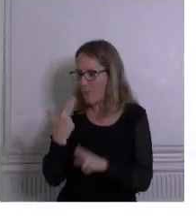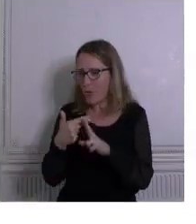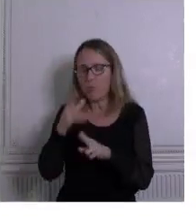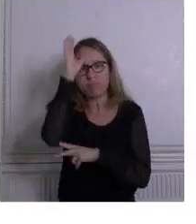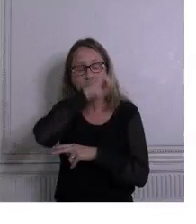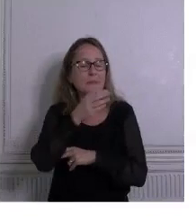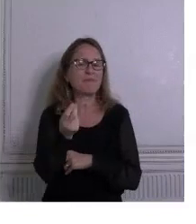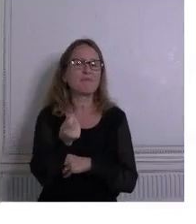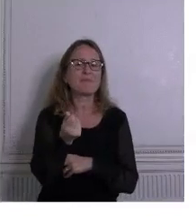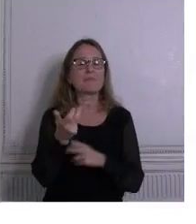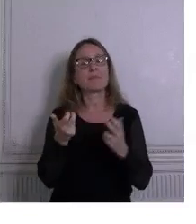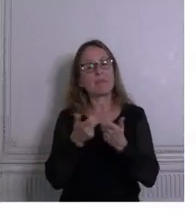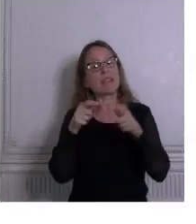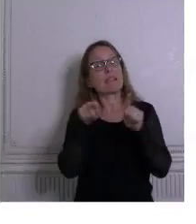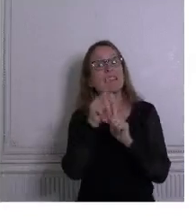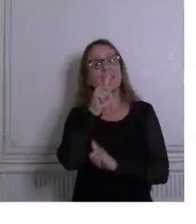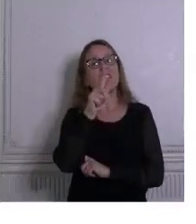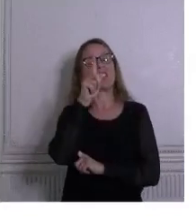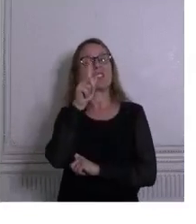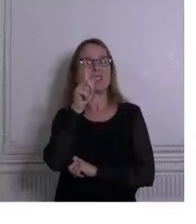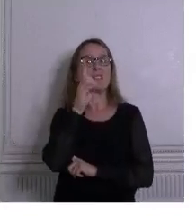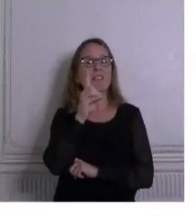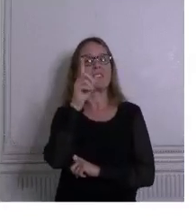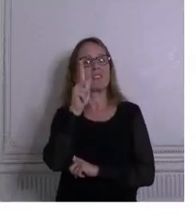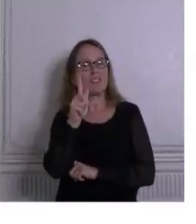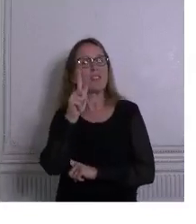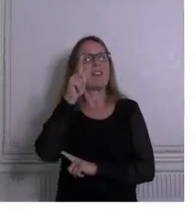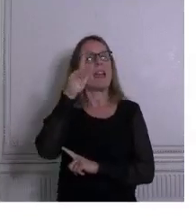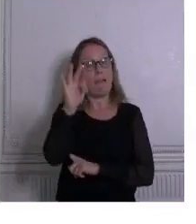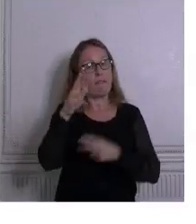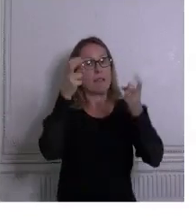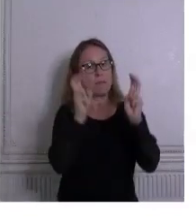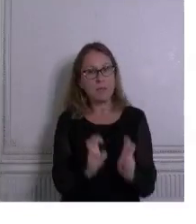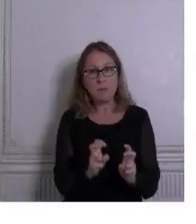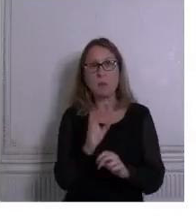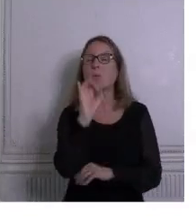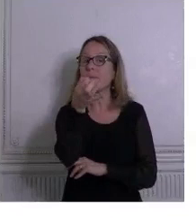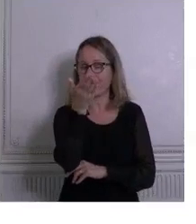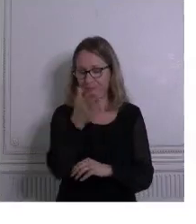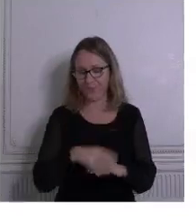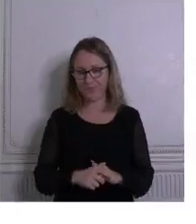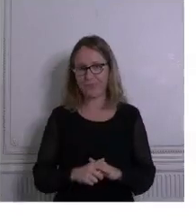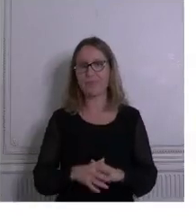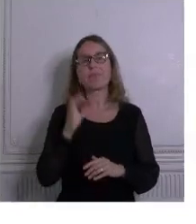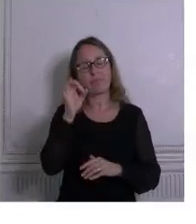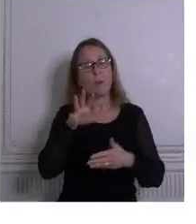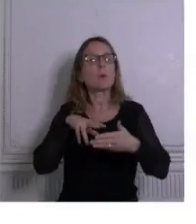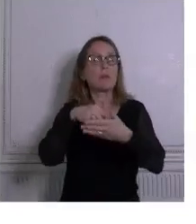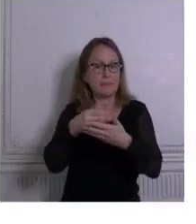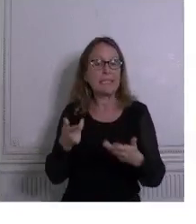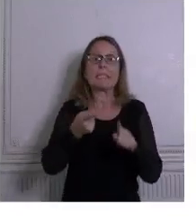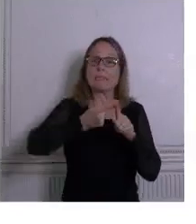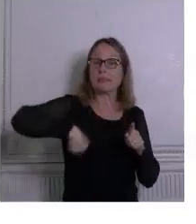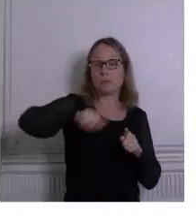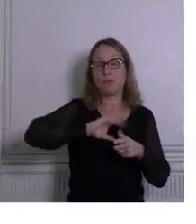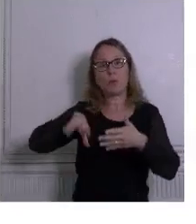décarbonés. Moins consommer, c'est bien. Mieux produire et plus produire, c'est encore mieux. Avec l'optimisation